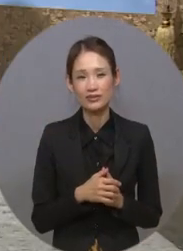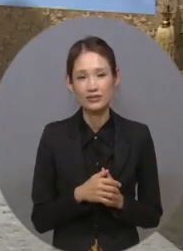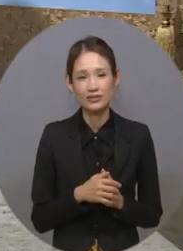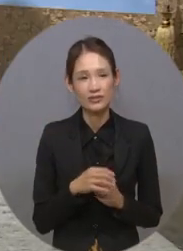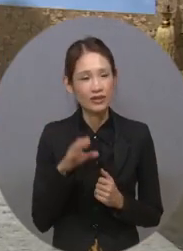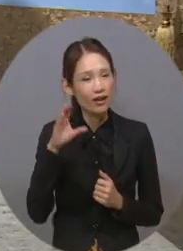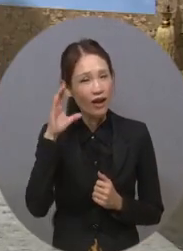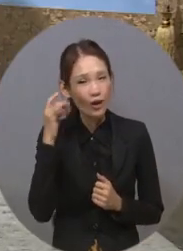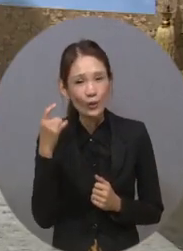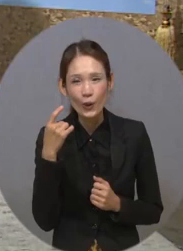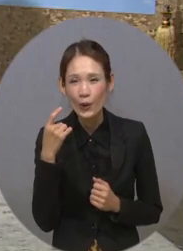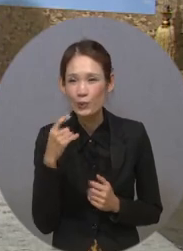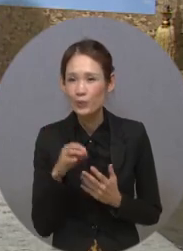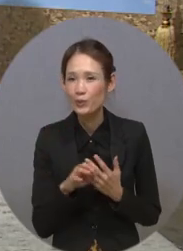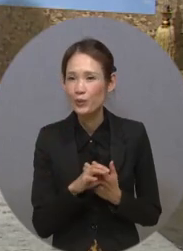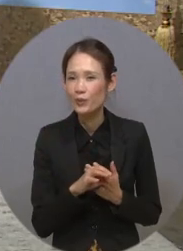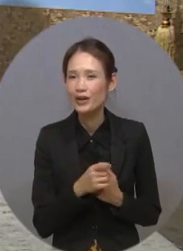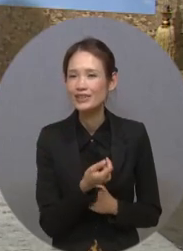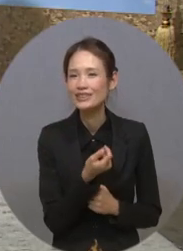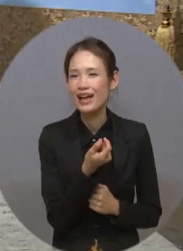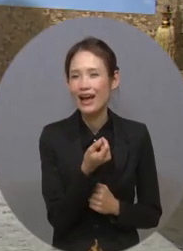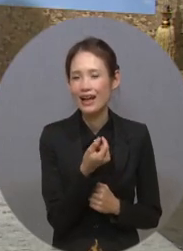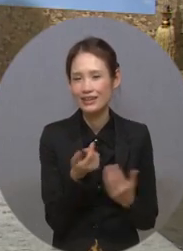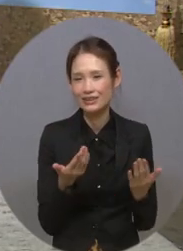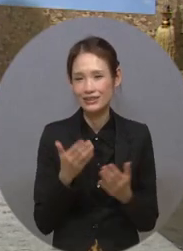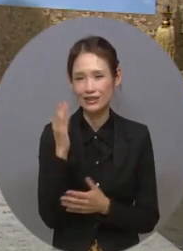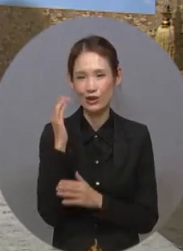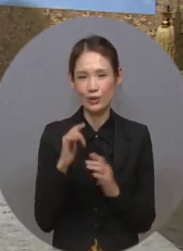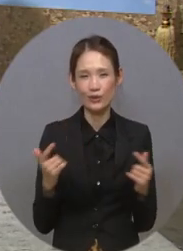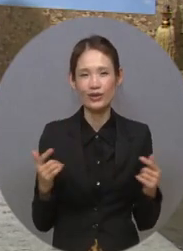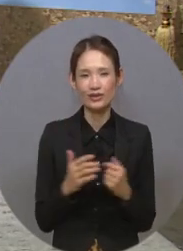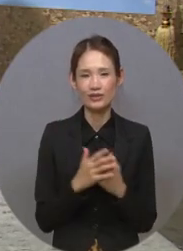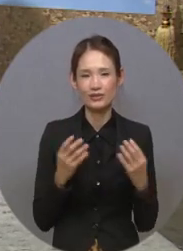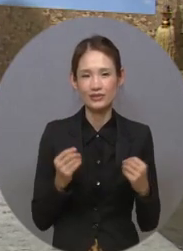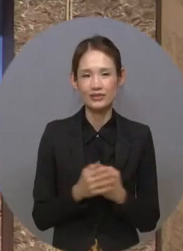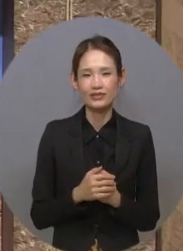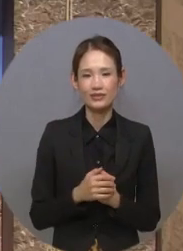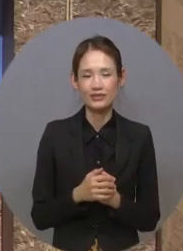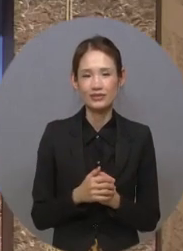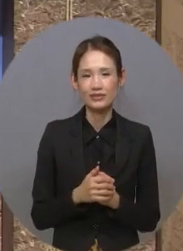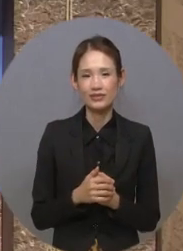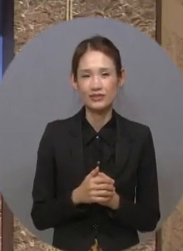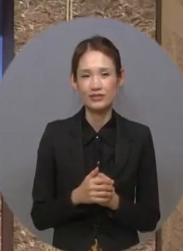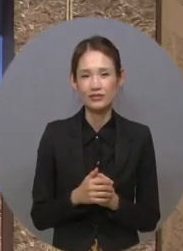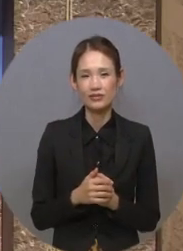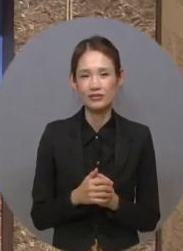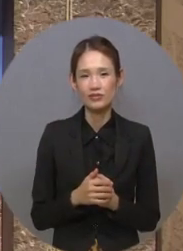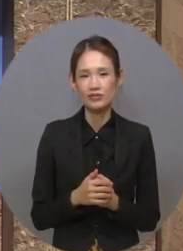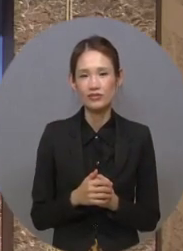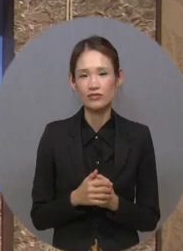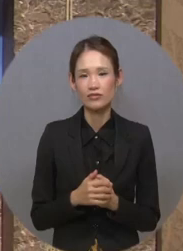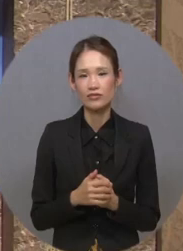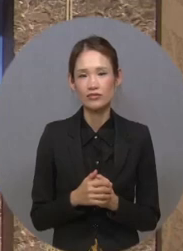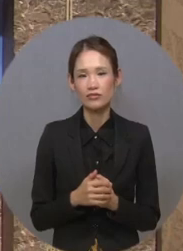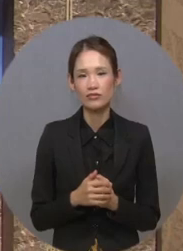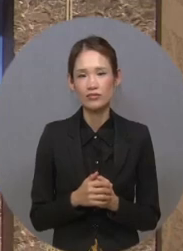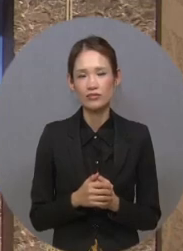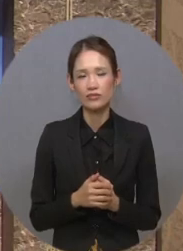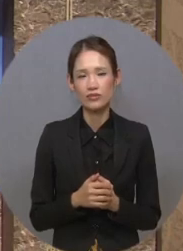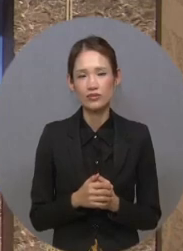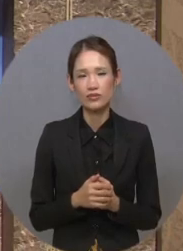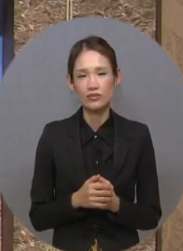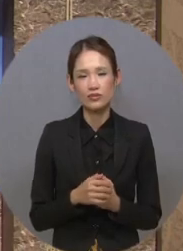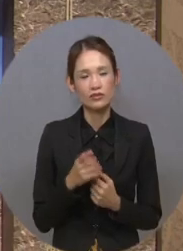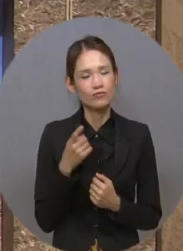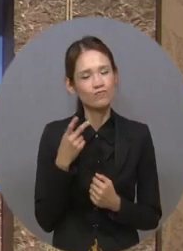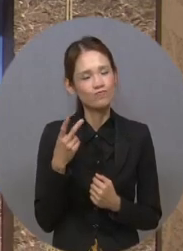들어보면은 굉장히 생각보다 좀 소소한 일화들이 또 많으시긴 네. 하더라고요. 네. 그래서 저는 일단 하면서